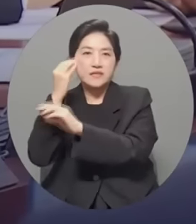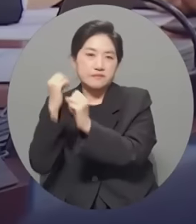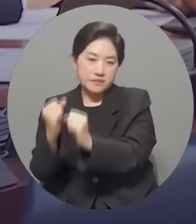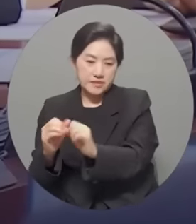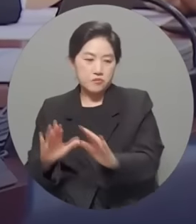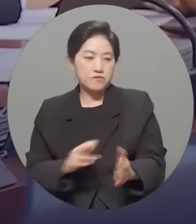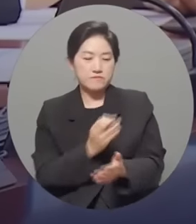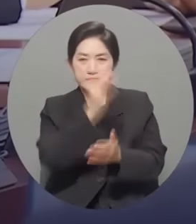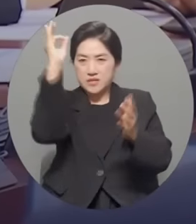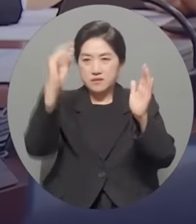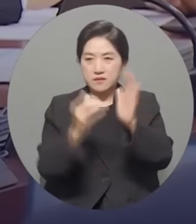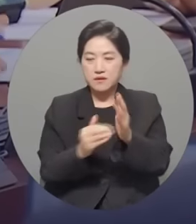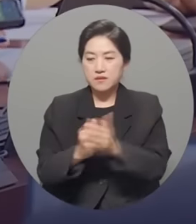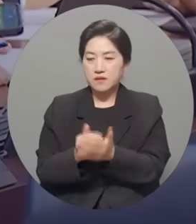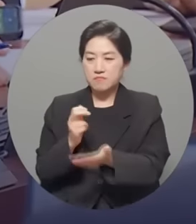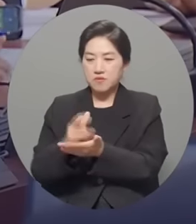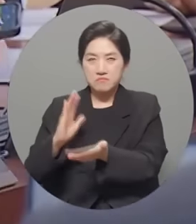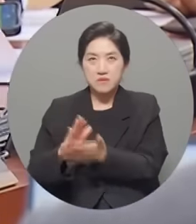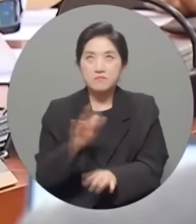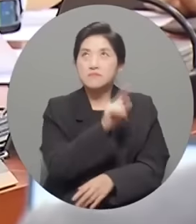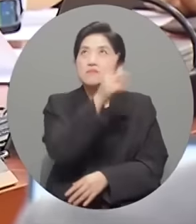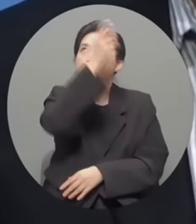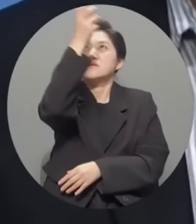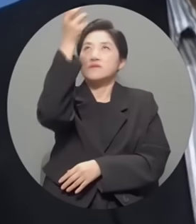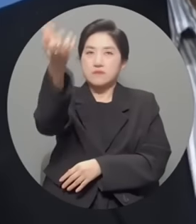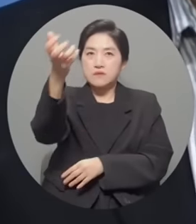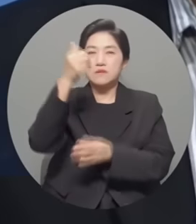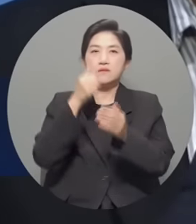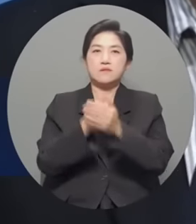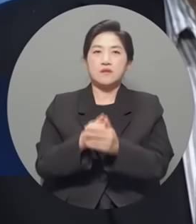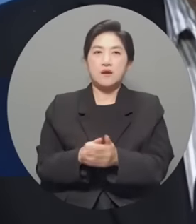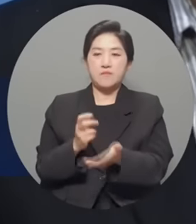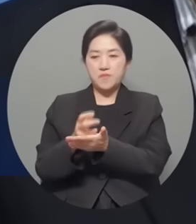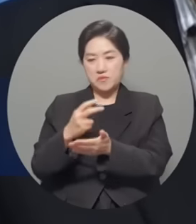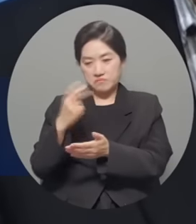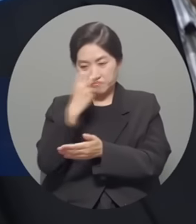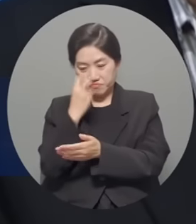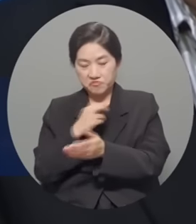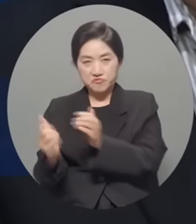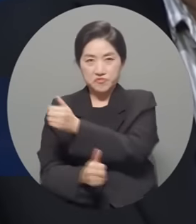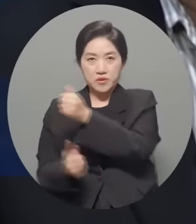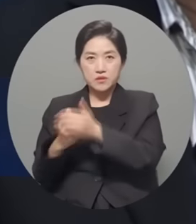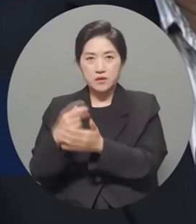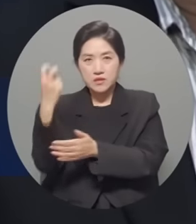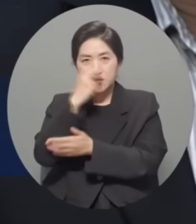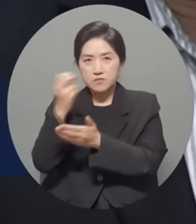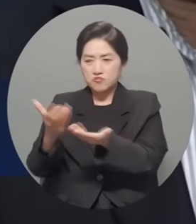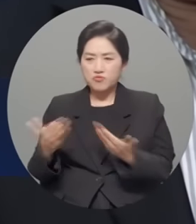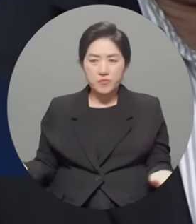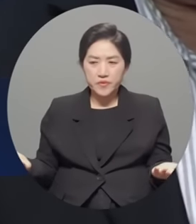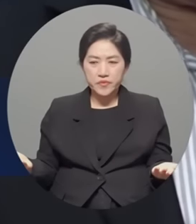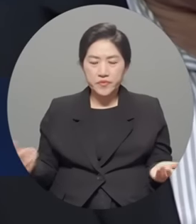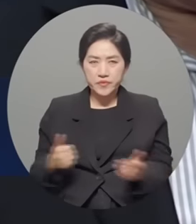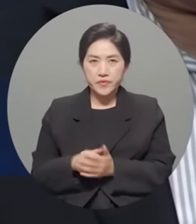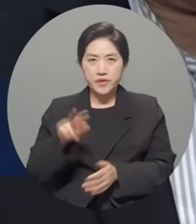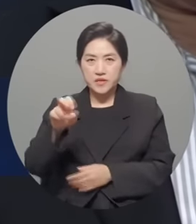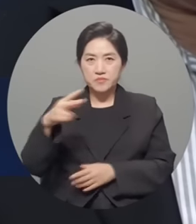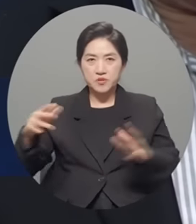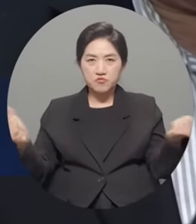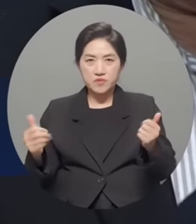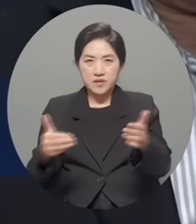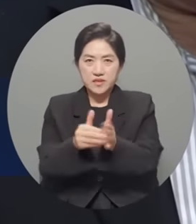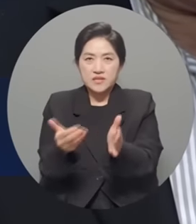처리로 법사위를 건너뛸 수 있게 됐습니다. 법사위에서 심사조차 되지 못해 21대